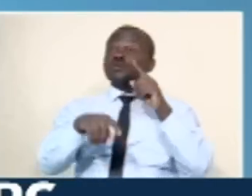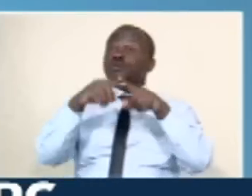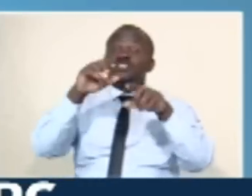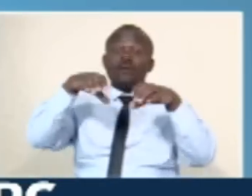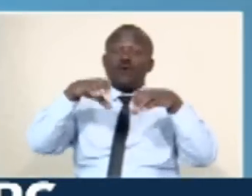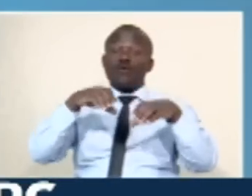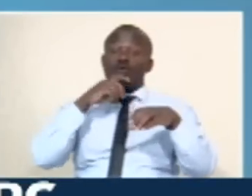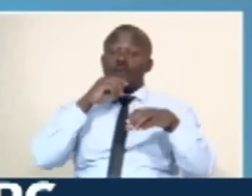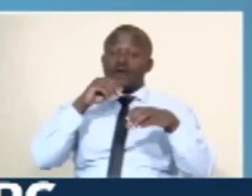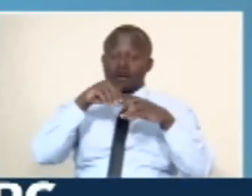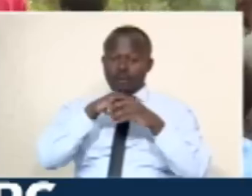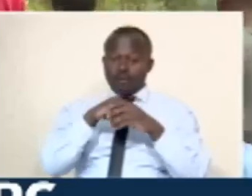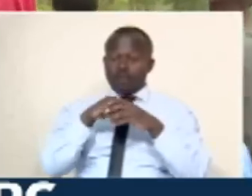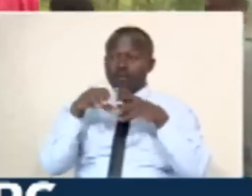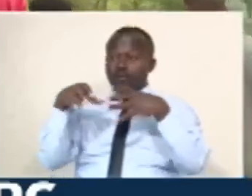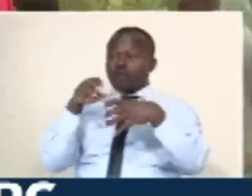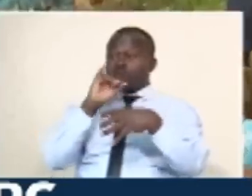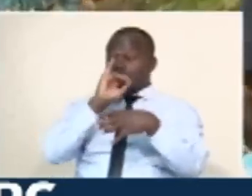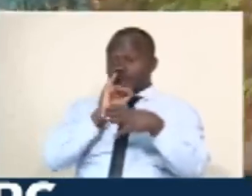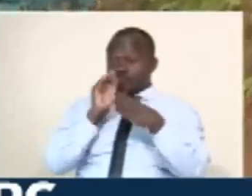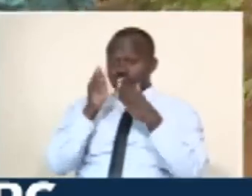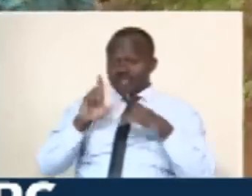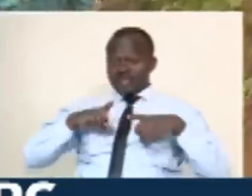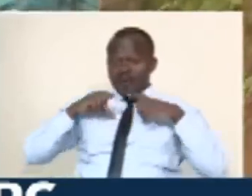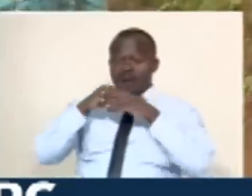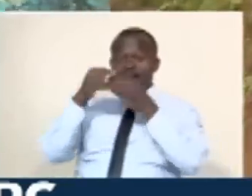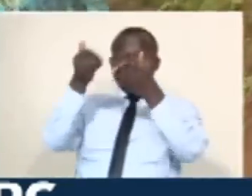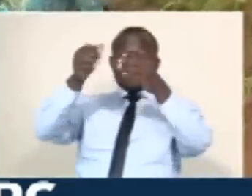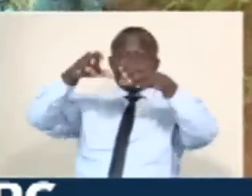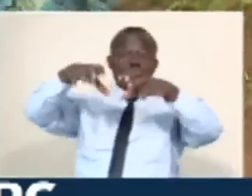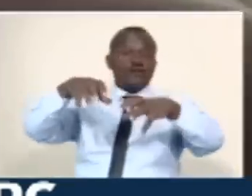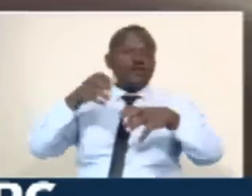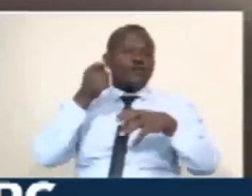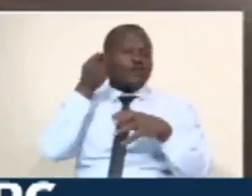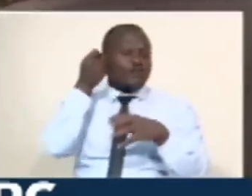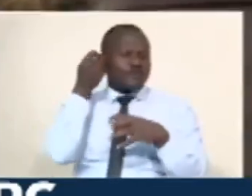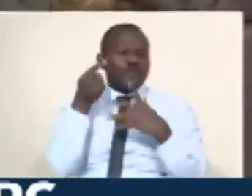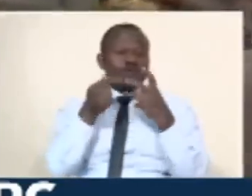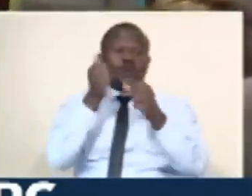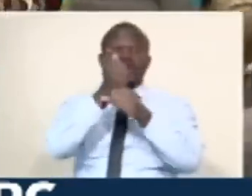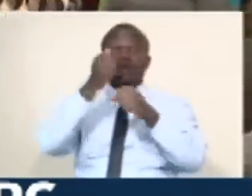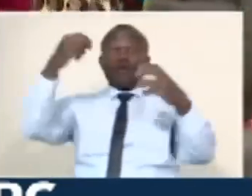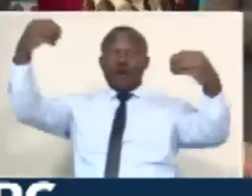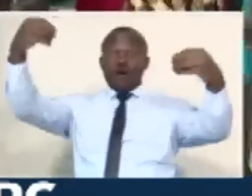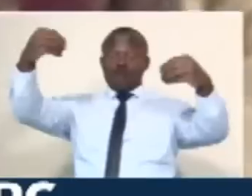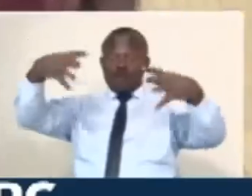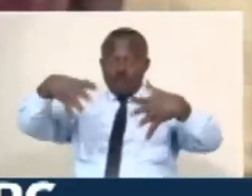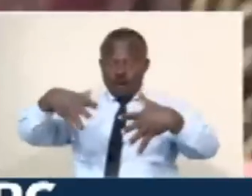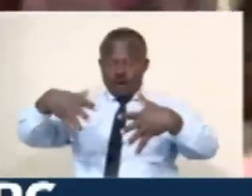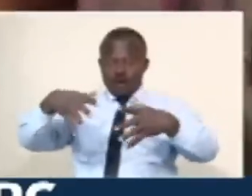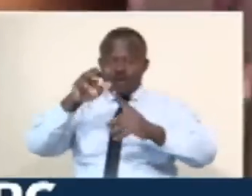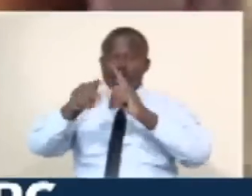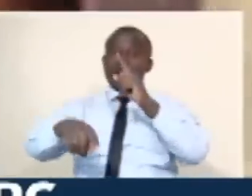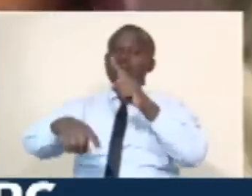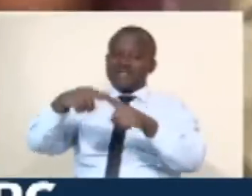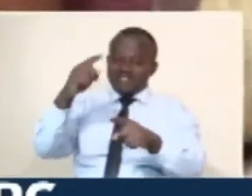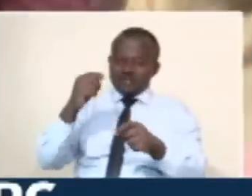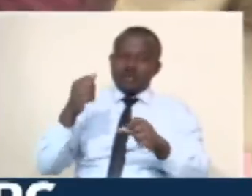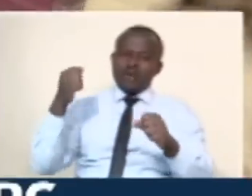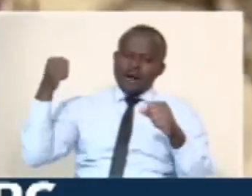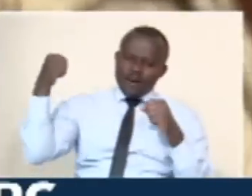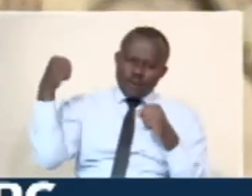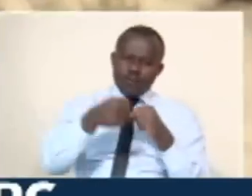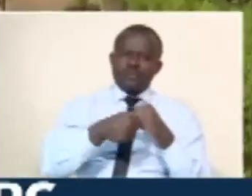abakongomani bo mu bwoko bw'abatutsi baba hariya muri Kongo. Ibyo bintu bigakorwa ku mugaragaro, abantu bakicwa, bagakubitwa,